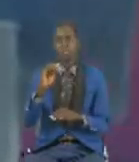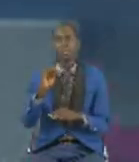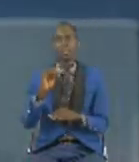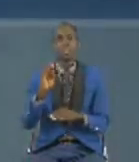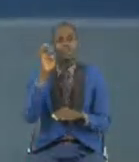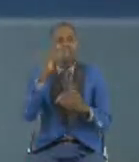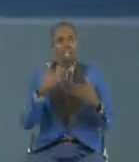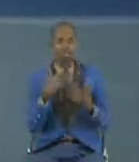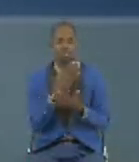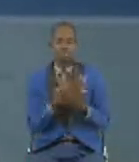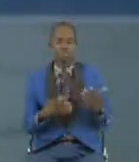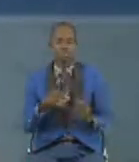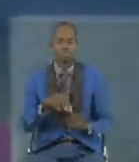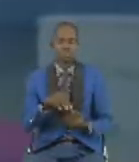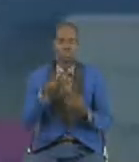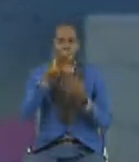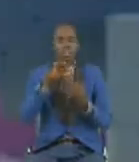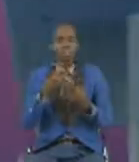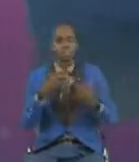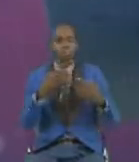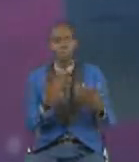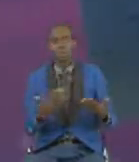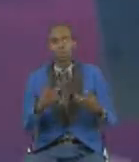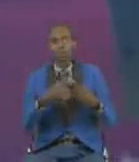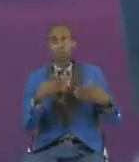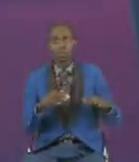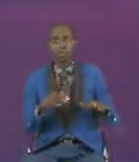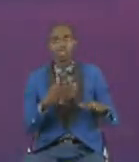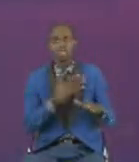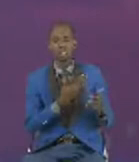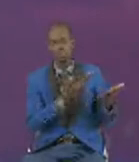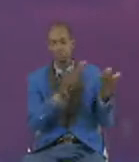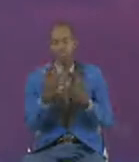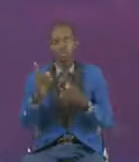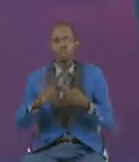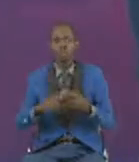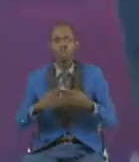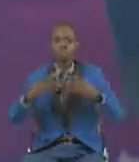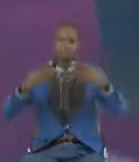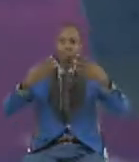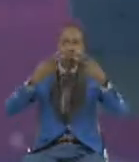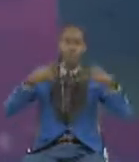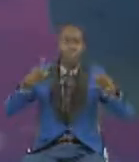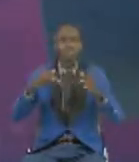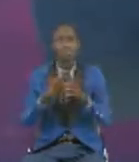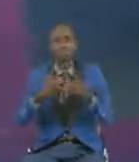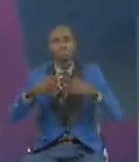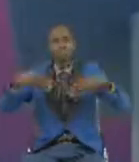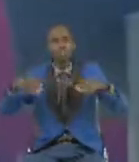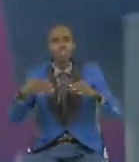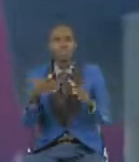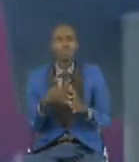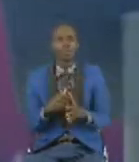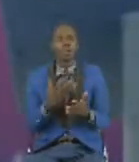Il fait la promotion d'un produit donné et vient chercher des prospects, des personnes à